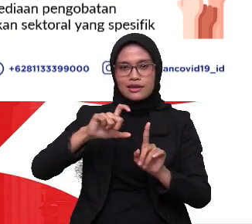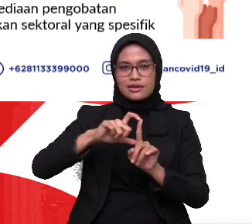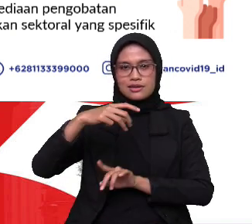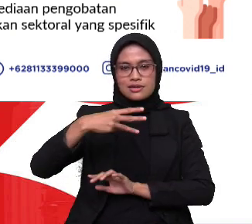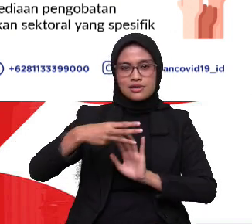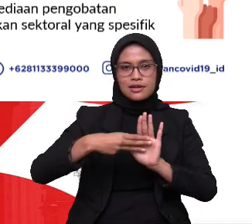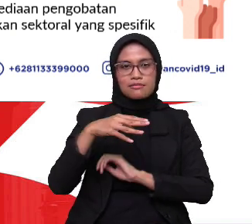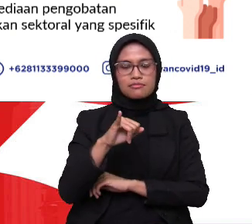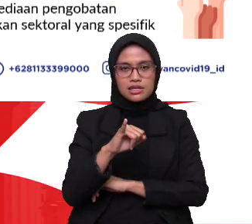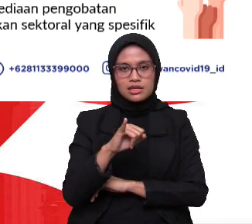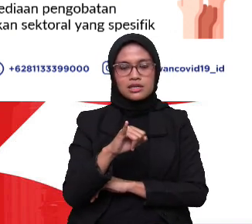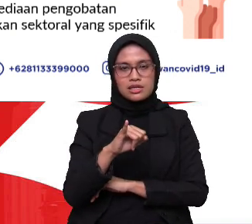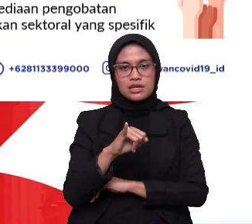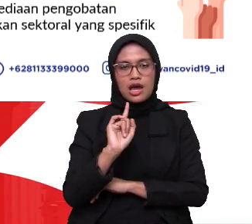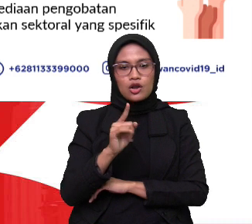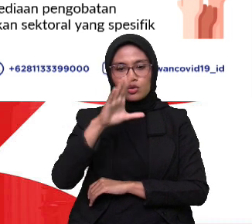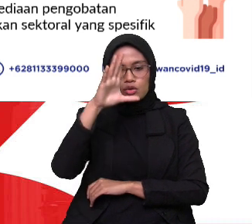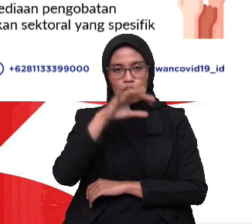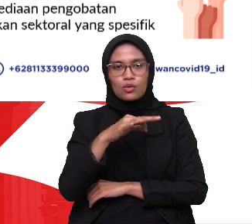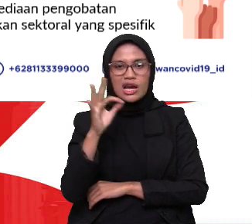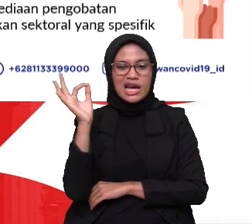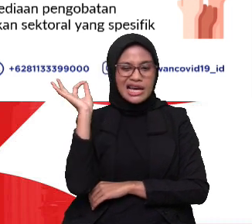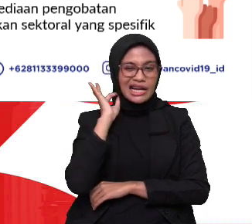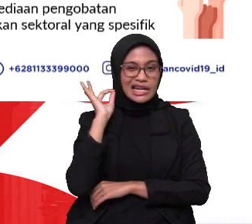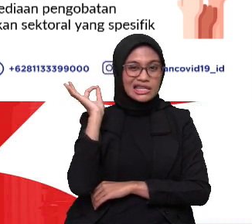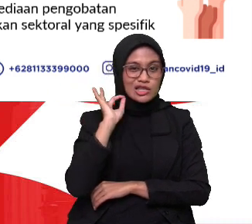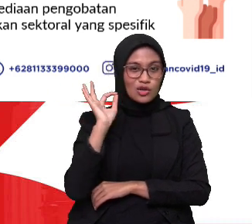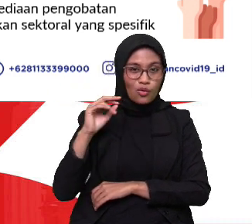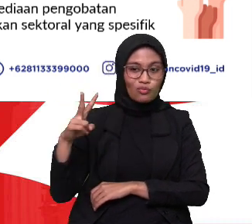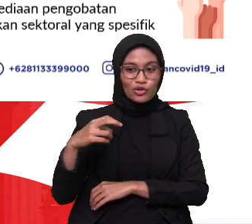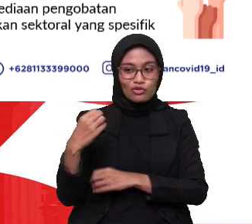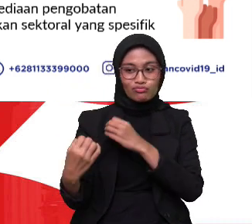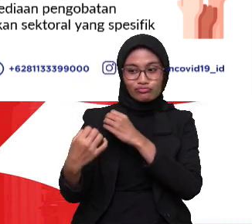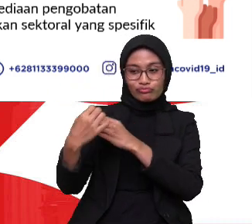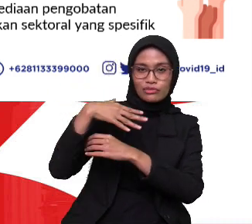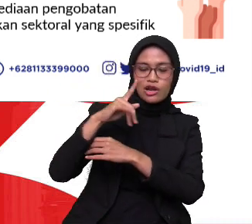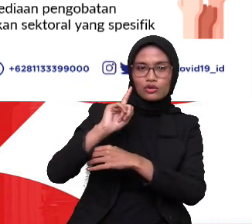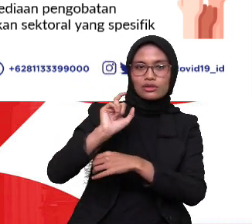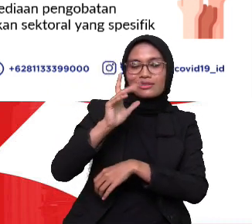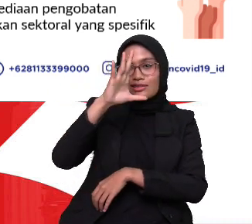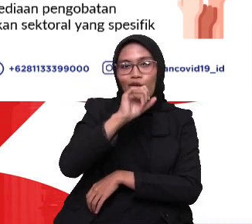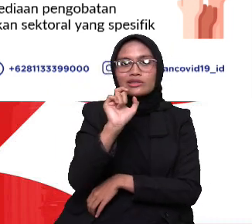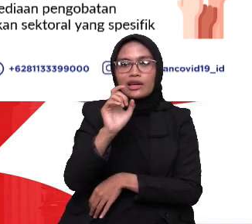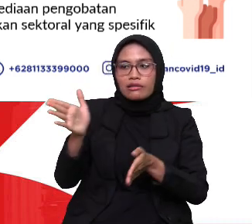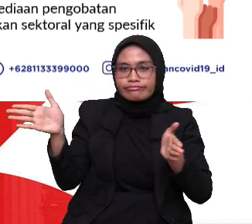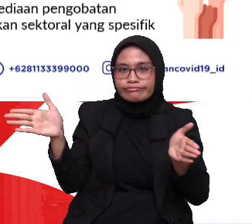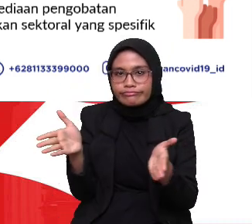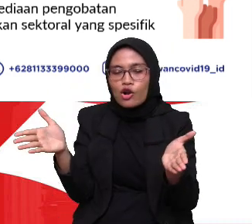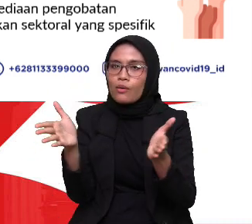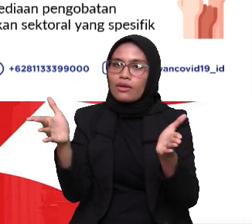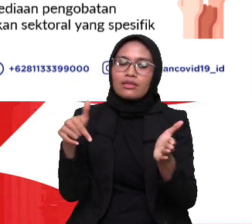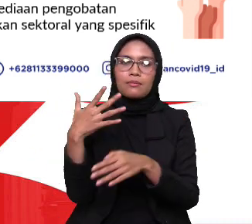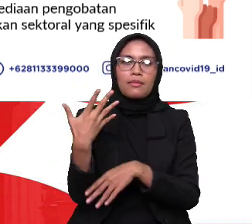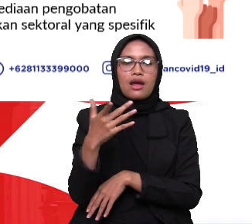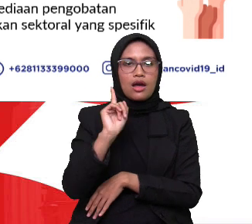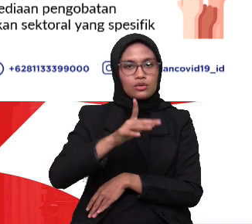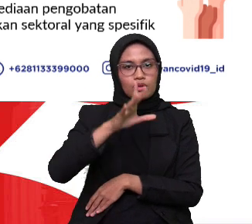mengasah kemampuan mengelola resiko penularan masing-masing secara kolektif Hal ini bertujuan untuk